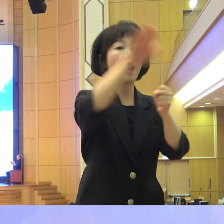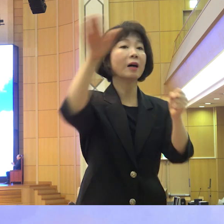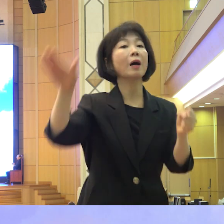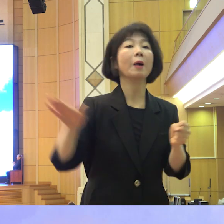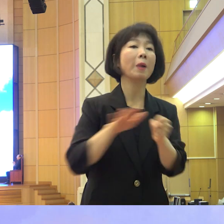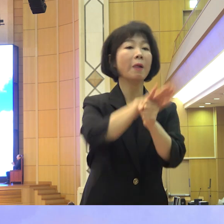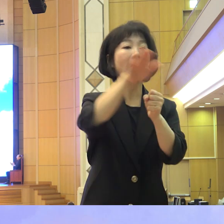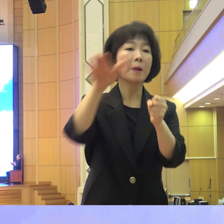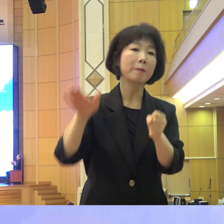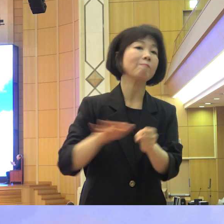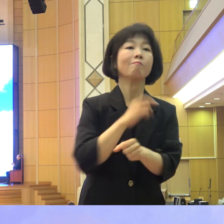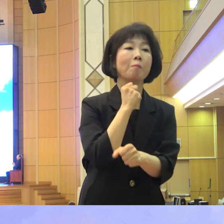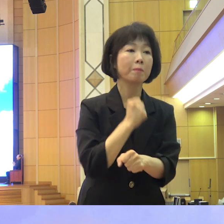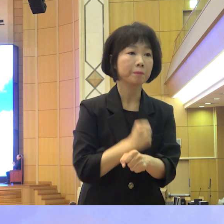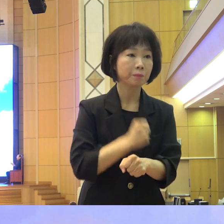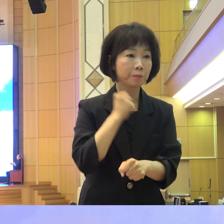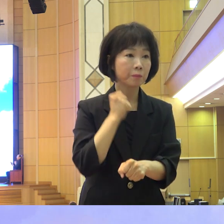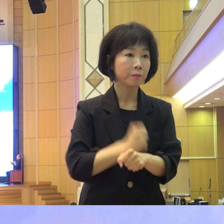날